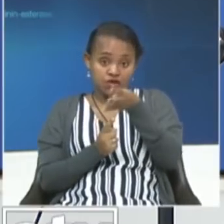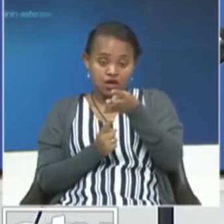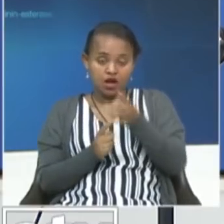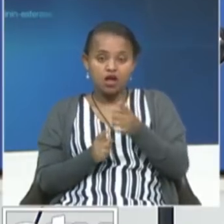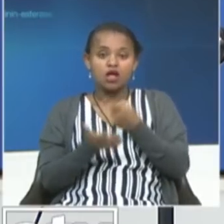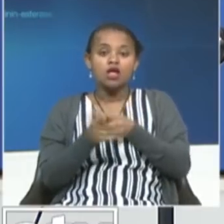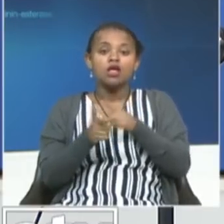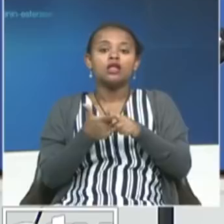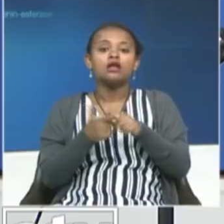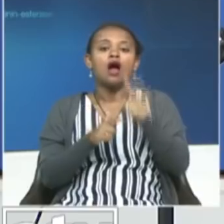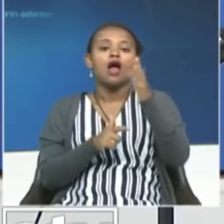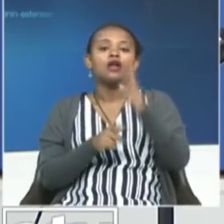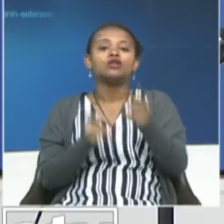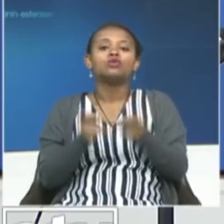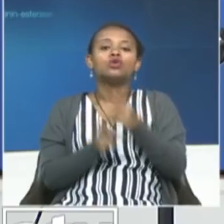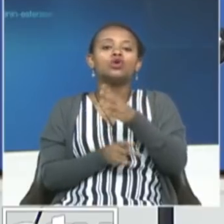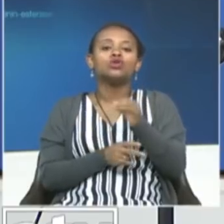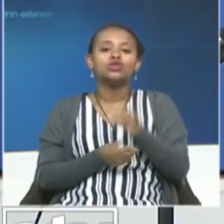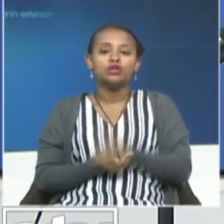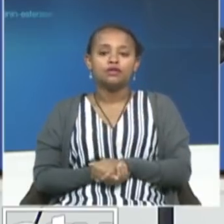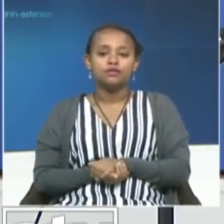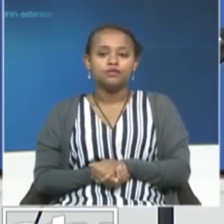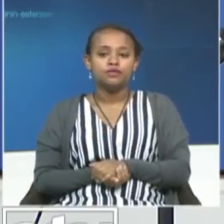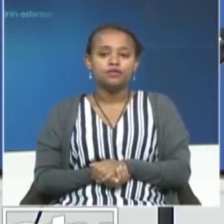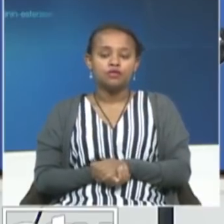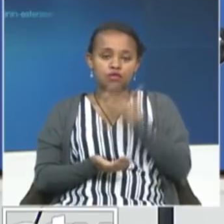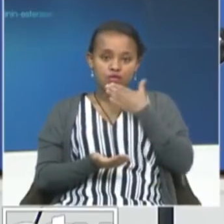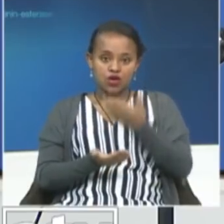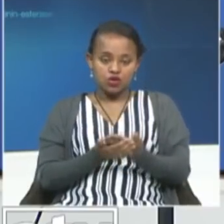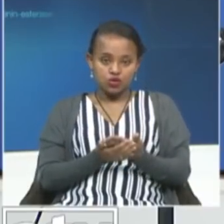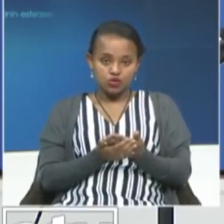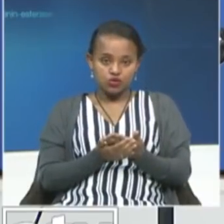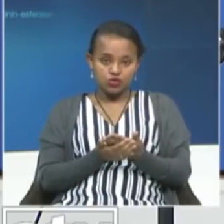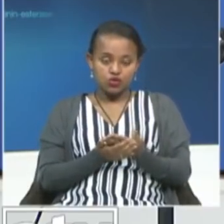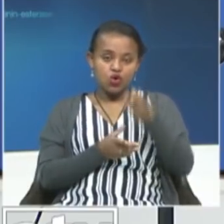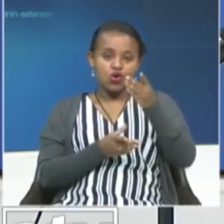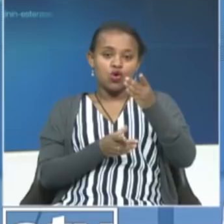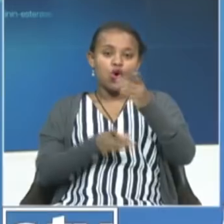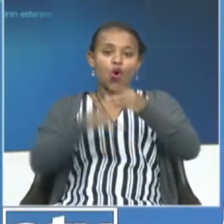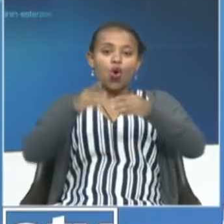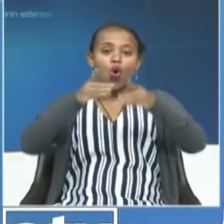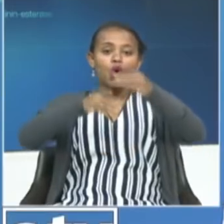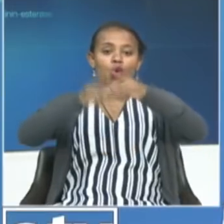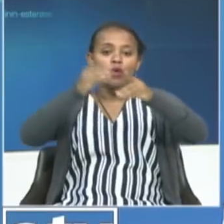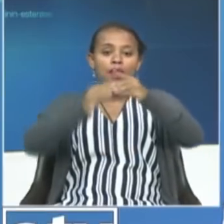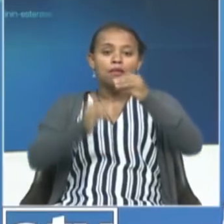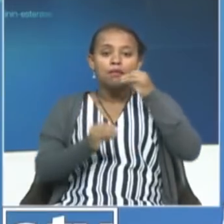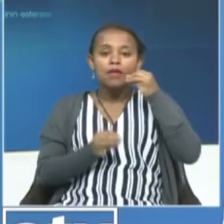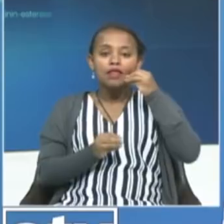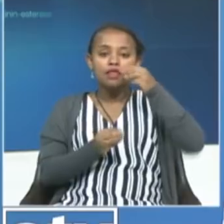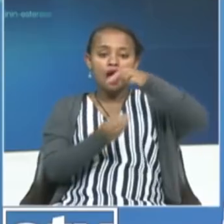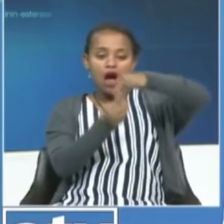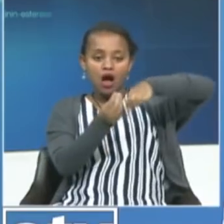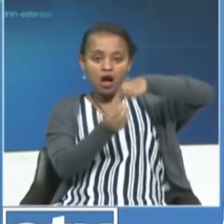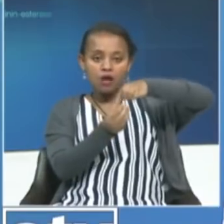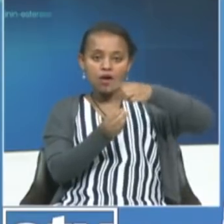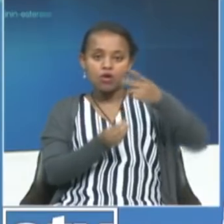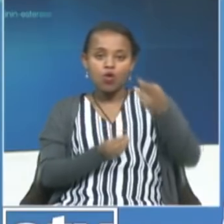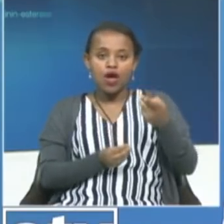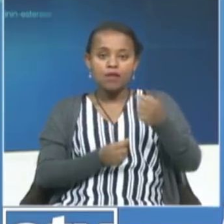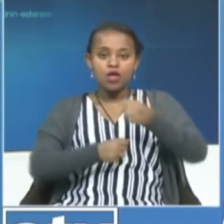አይነት ቦታዎች ላይ እና እስኪ ምን ይባላል ስለ ጥሩ እንግዲህ ወደ ኮንዶሚኒየም አካባቢ እንዲሁም